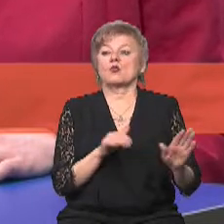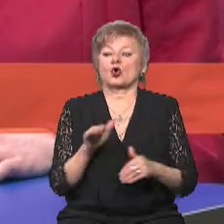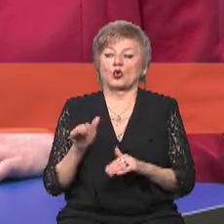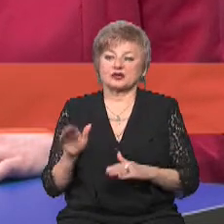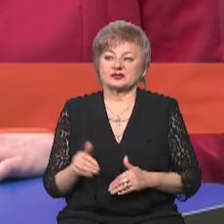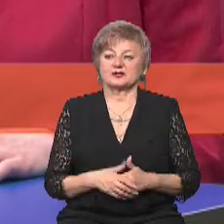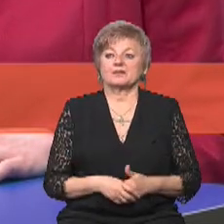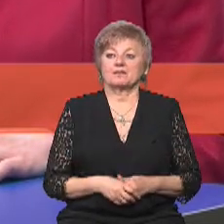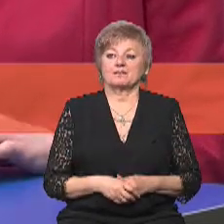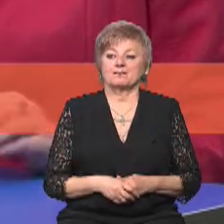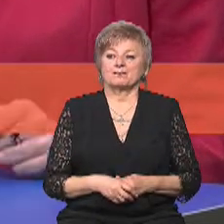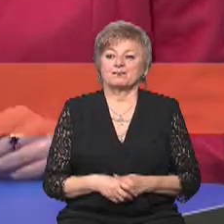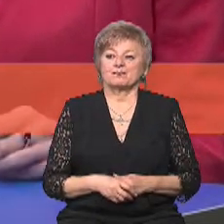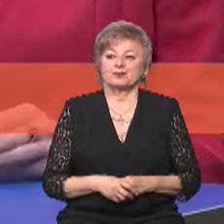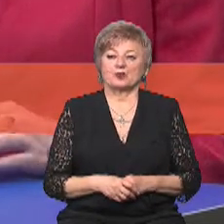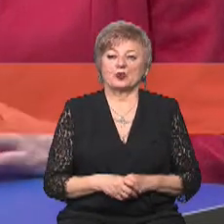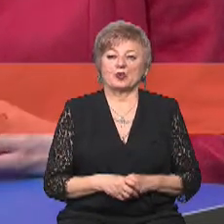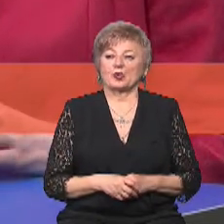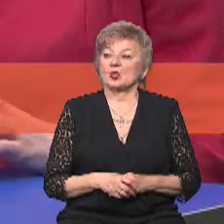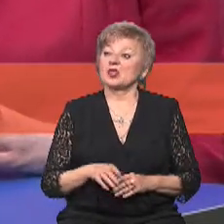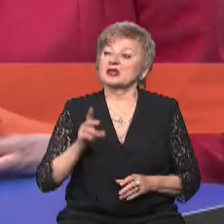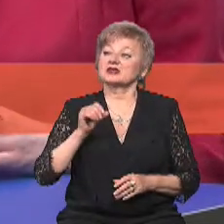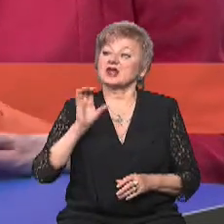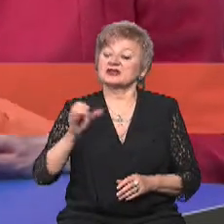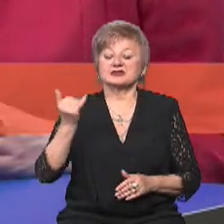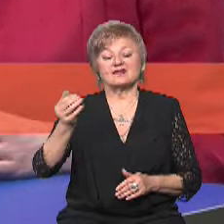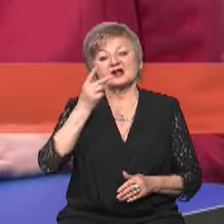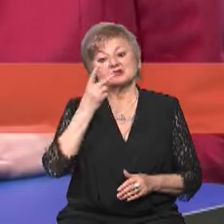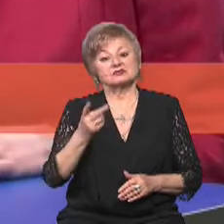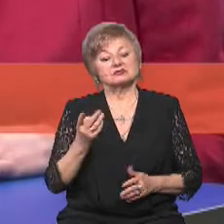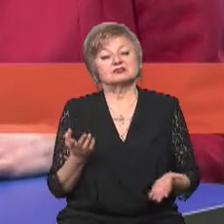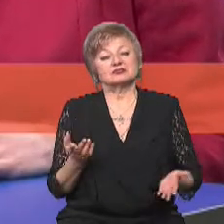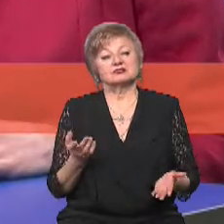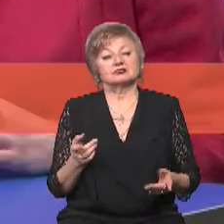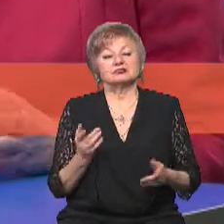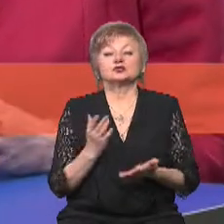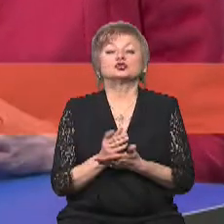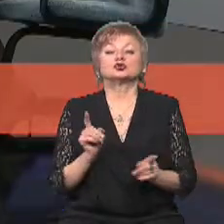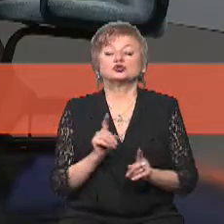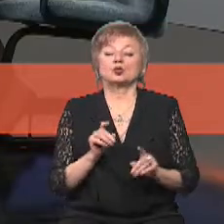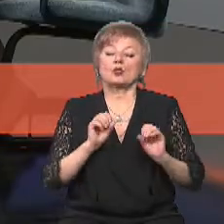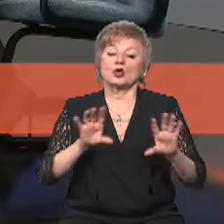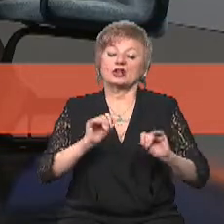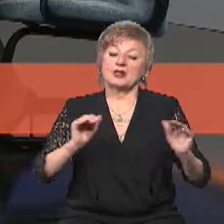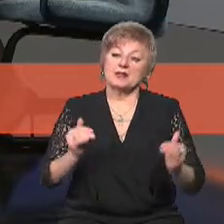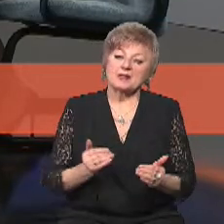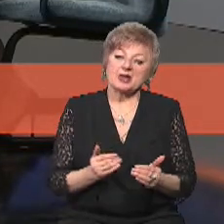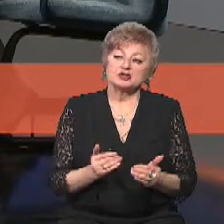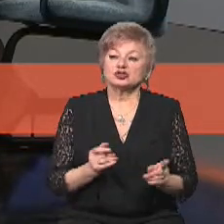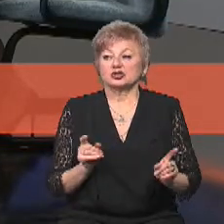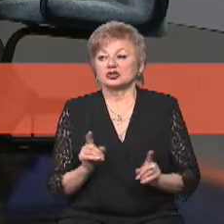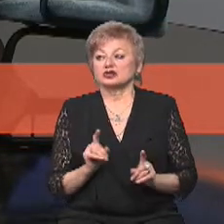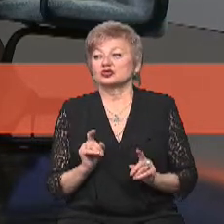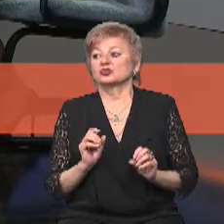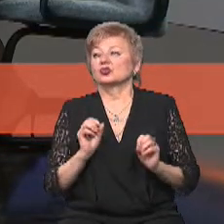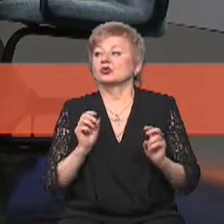Александровском районе. Спільний. Да. Денис, на ваш погляд, от, чи поменшила такої реклами, і чи йдуть посадовці, ну, як